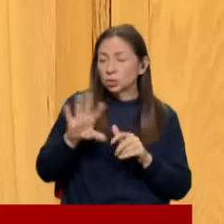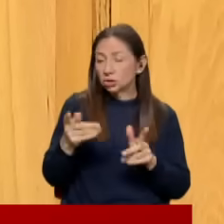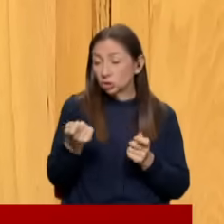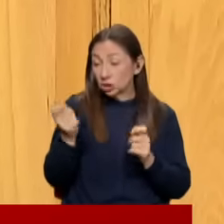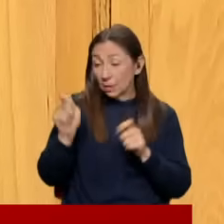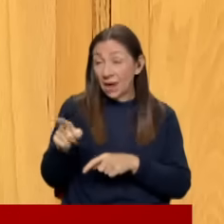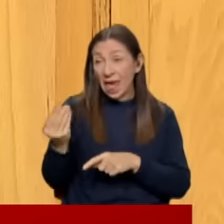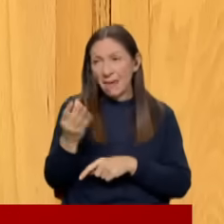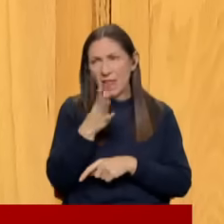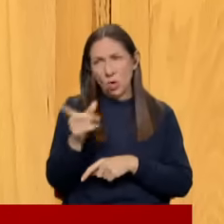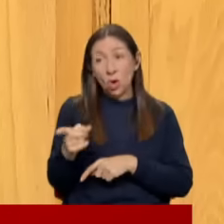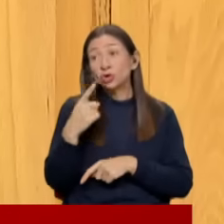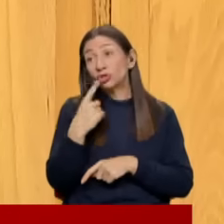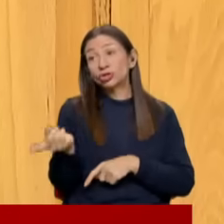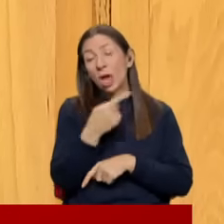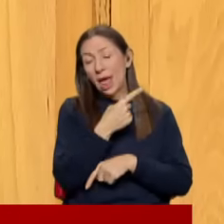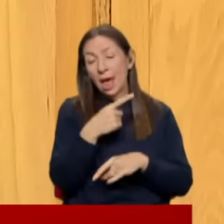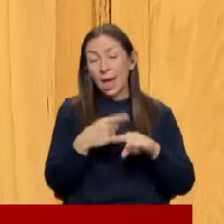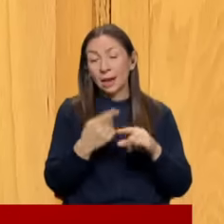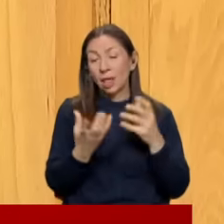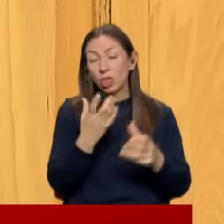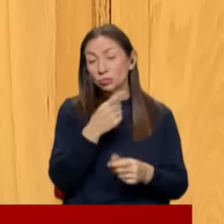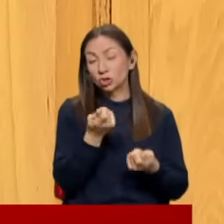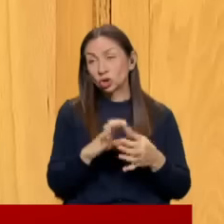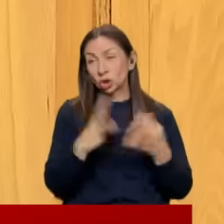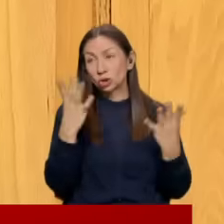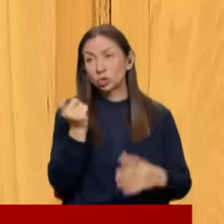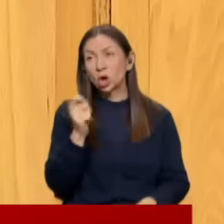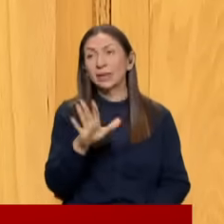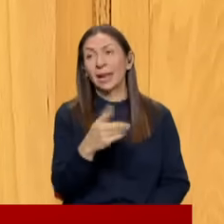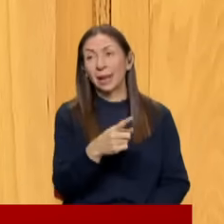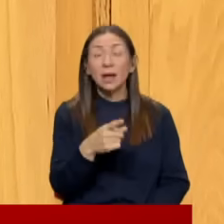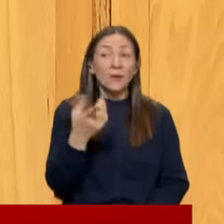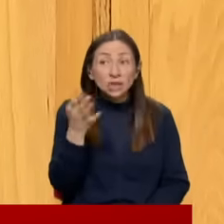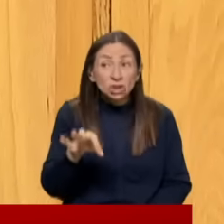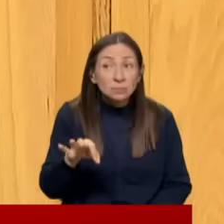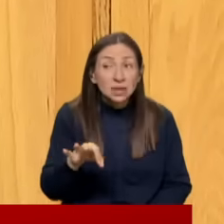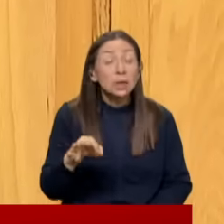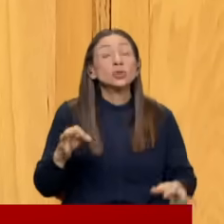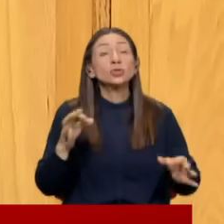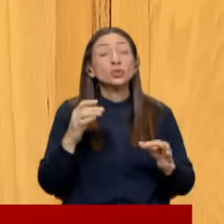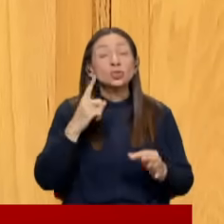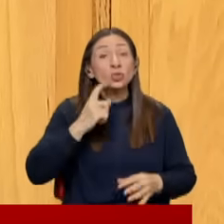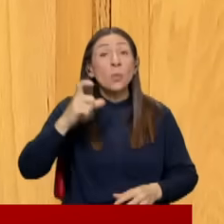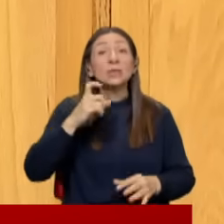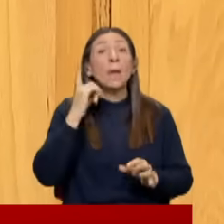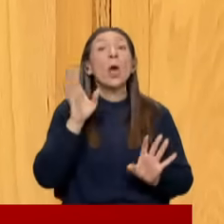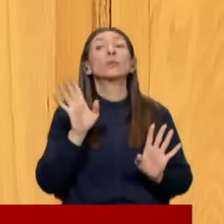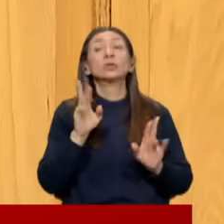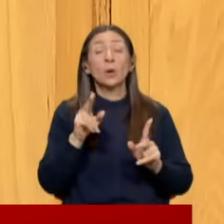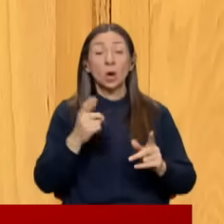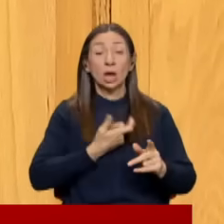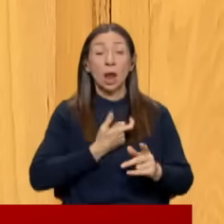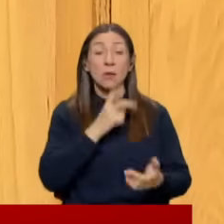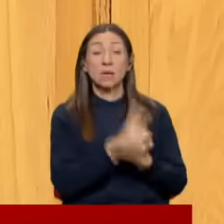işleri o yapar, iyi biliyor. Söyleyin Hakan Ateş'e bu işi halletsin, bu zor bir iş değil. Ve şimdi Sayın Cumhurbaşkanı haberi yokmuşçasına hukuk